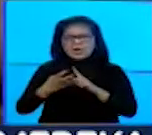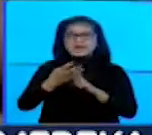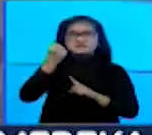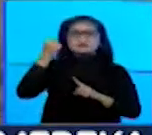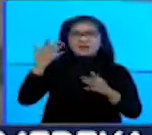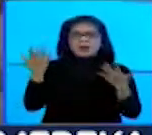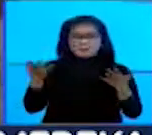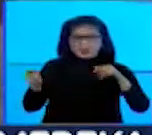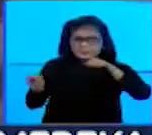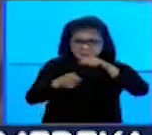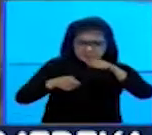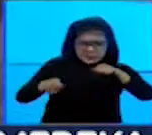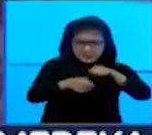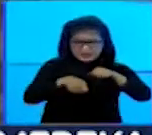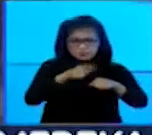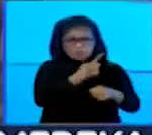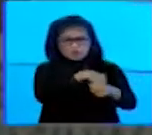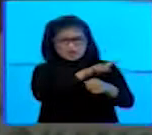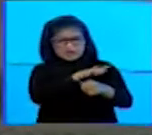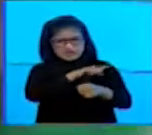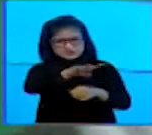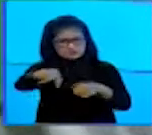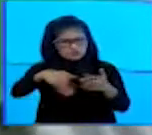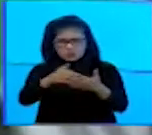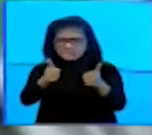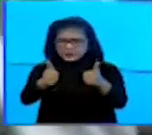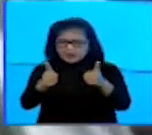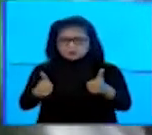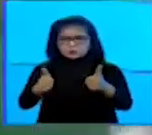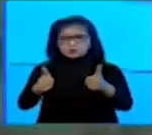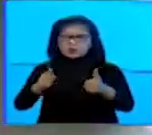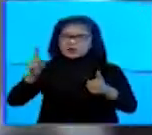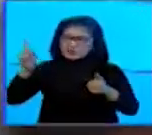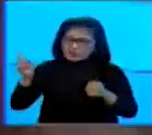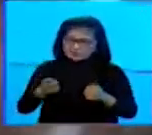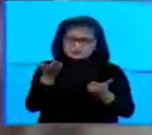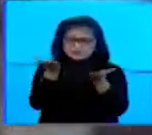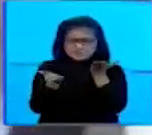serta kualitas beras lokal yang tidak kalah dengan impor. Sudah selayaknya menjadi pertimbangan